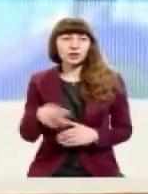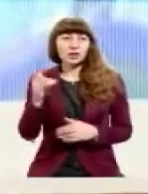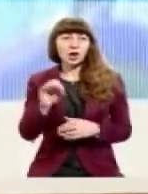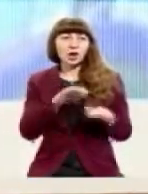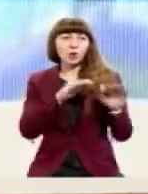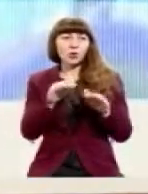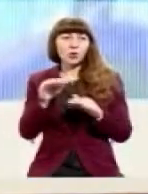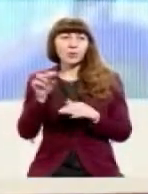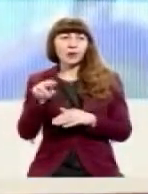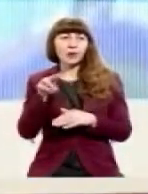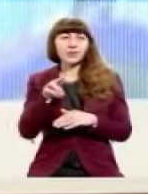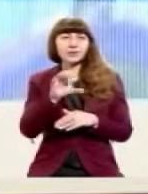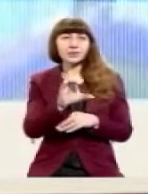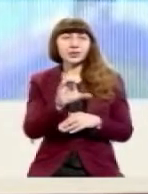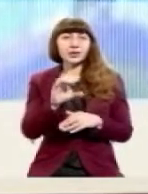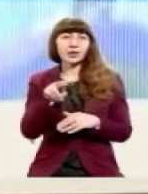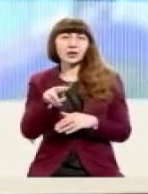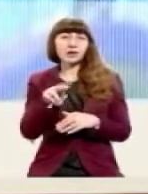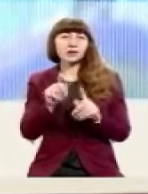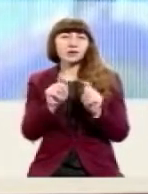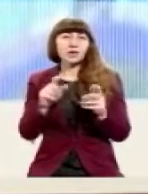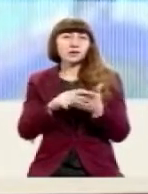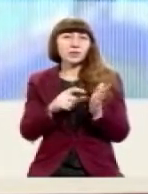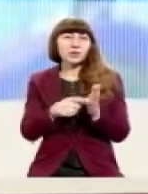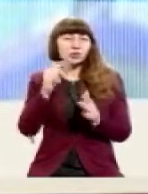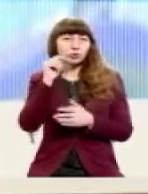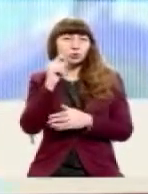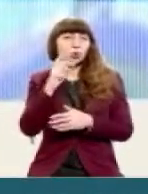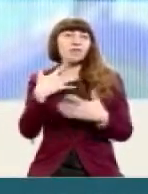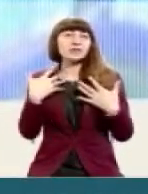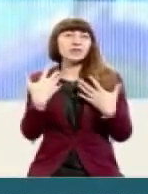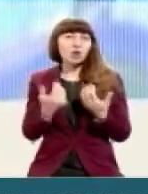уровне ПМСП открываются отдельные кабинеты мужского здоровья.